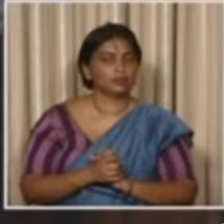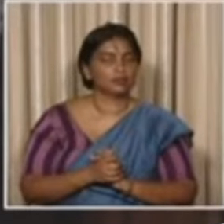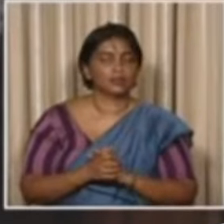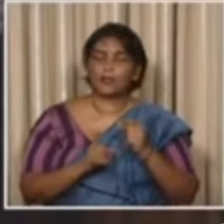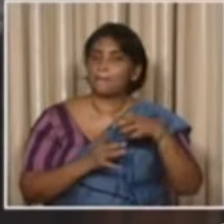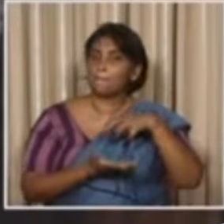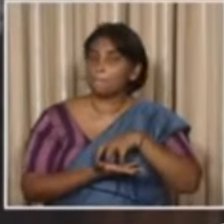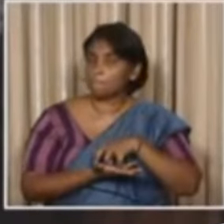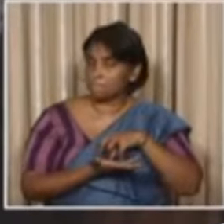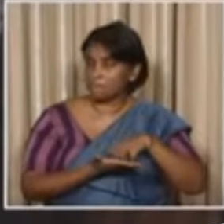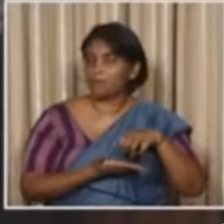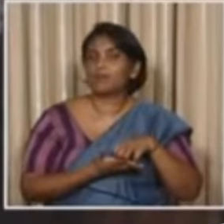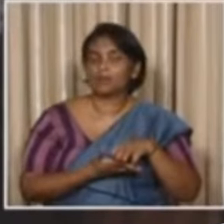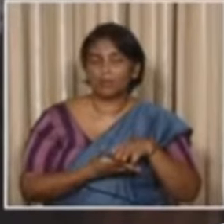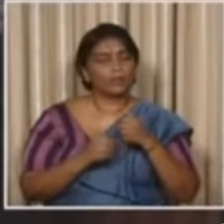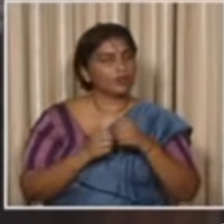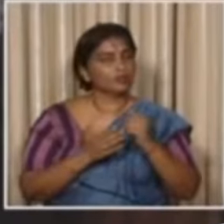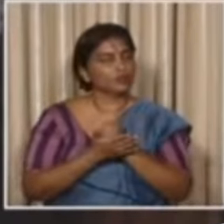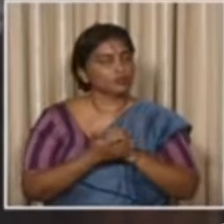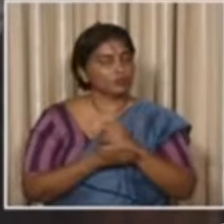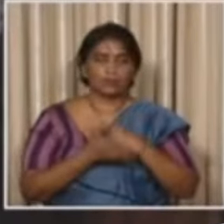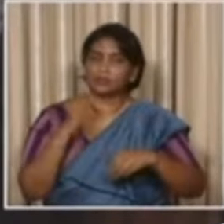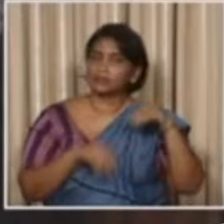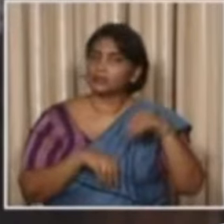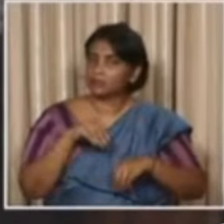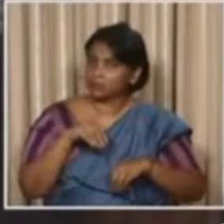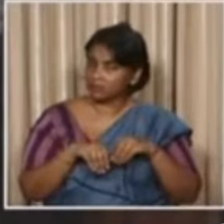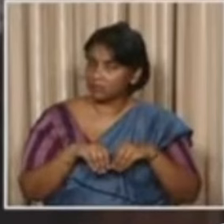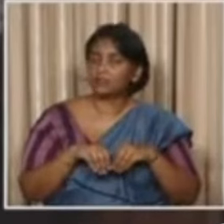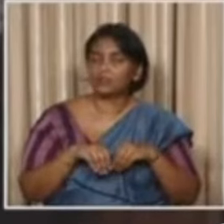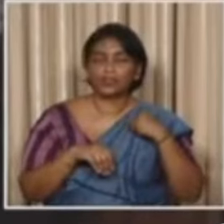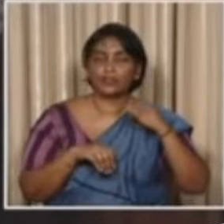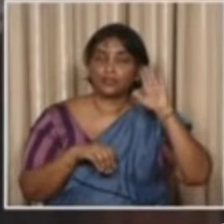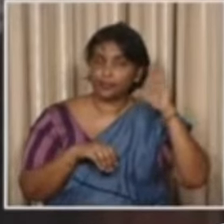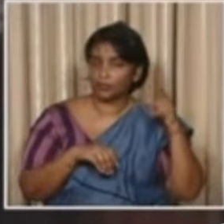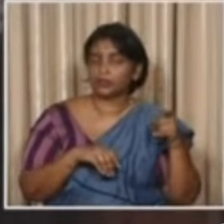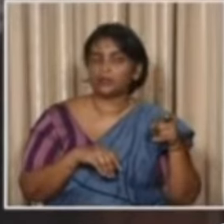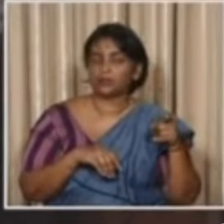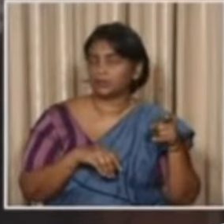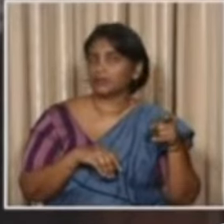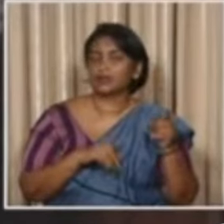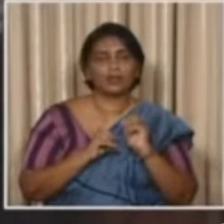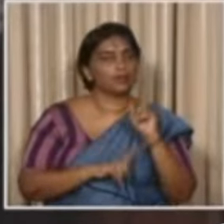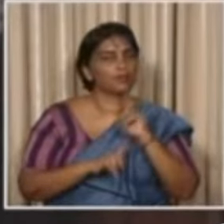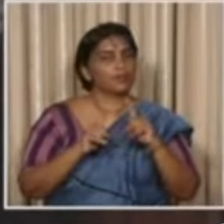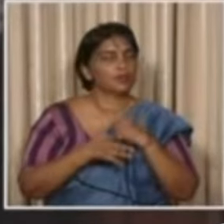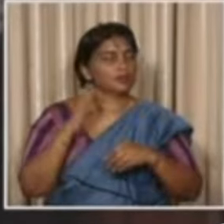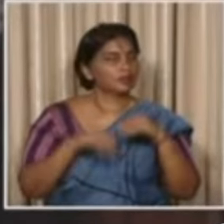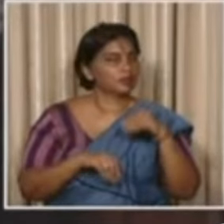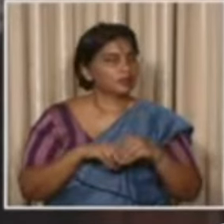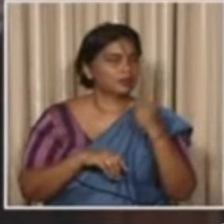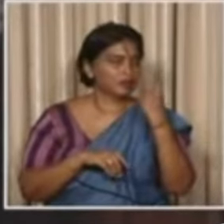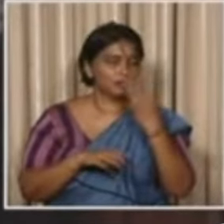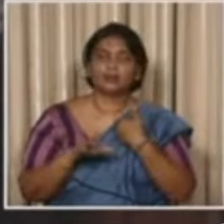පළාත් සභා පැවැතුණු සියලු මැතිවරණවලදී විශේෂයෙන්ම පාර්ලිමේන්තු මැතිවරණ